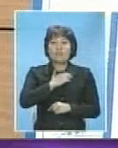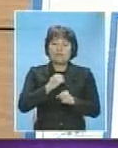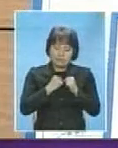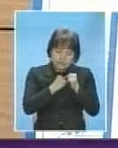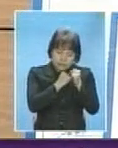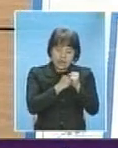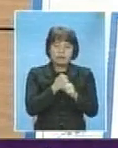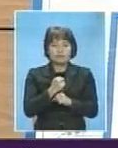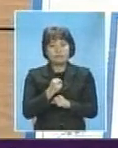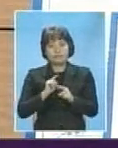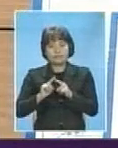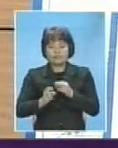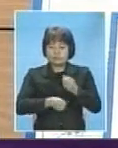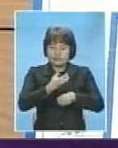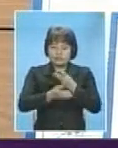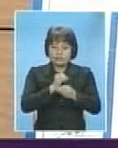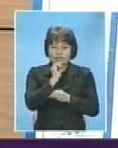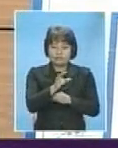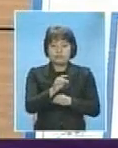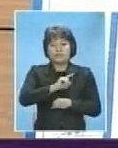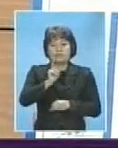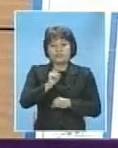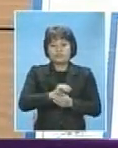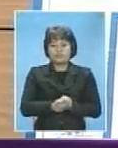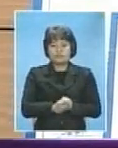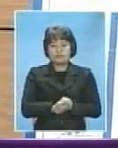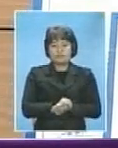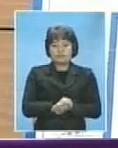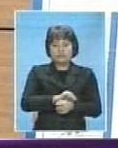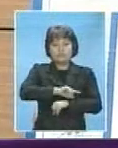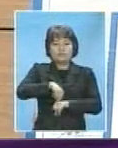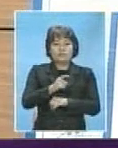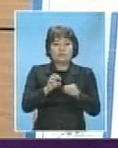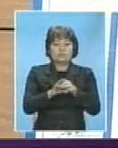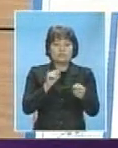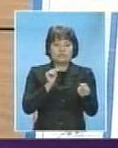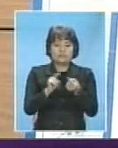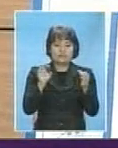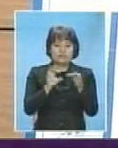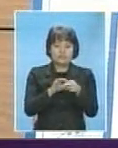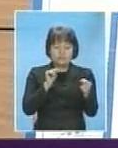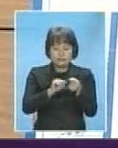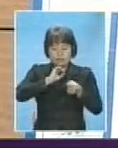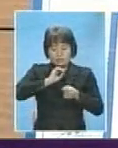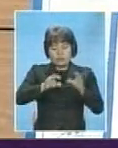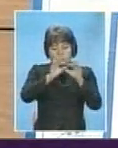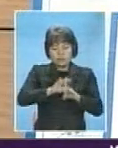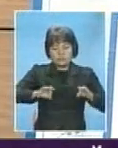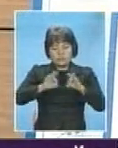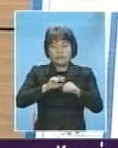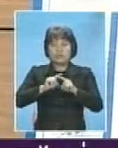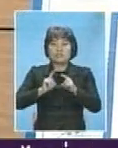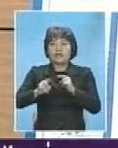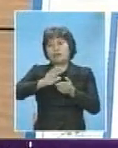สะท้อนไปถึงพวกท่านนั้นได้ใช้เวลาในการสื่อไม่ว่าจะเป็นเรื่องของการยืนยันถึงความจำเป็นในการบูรณ